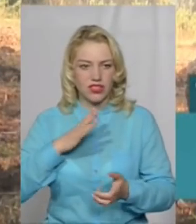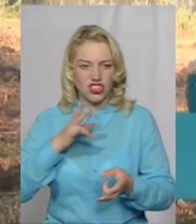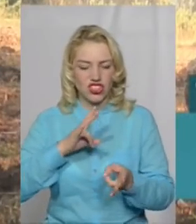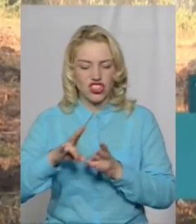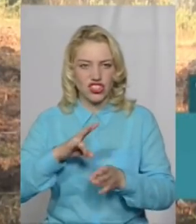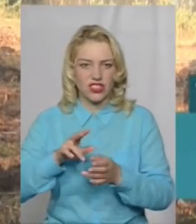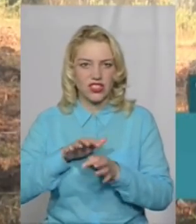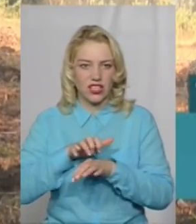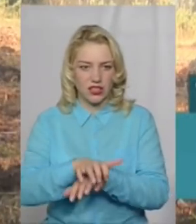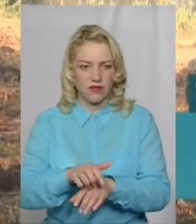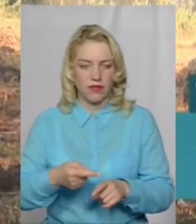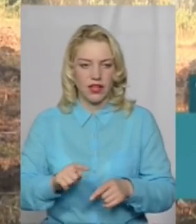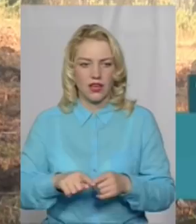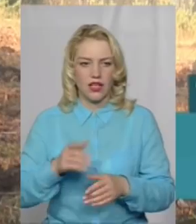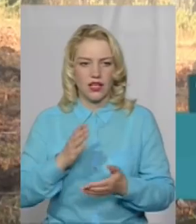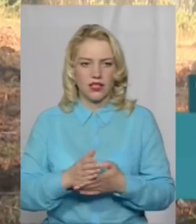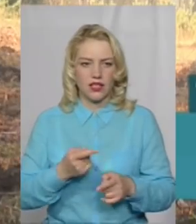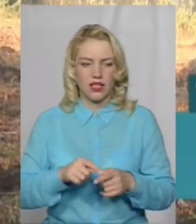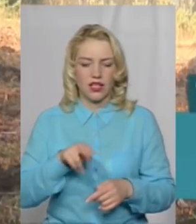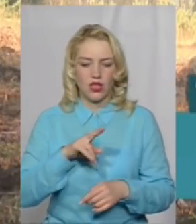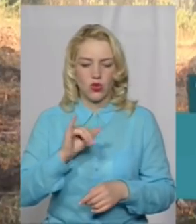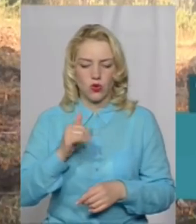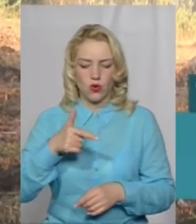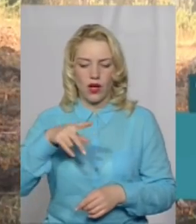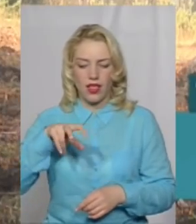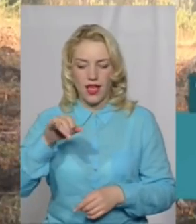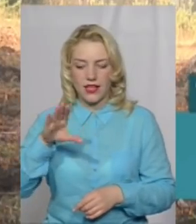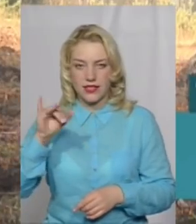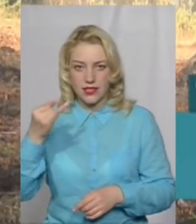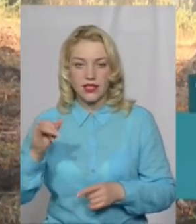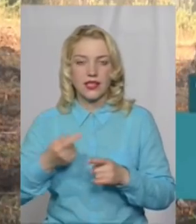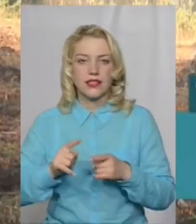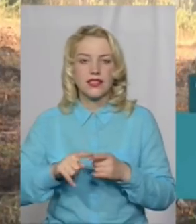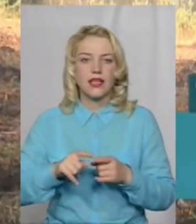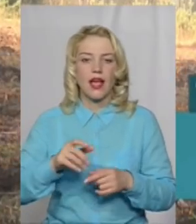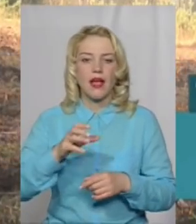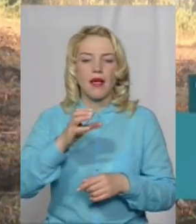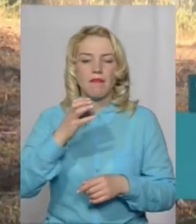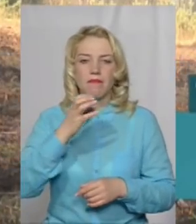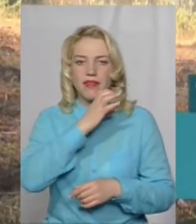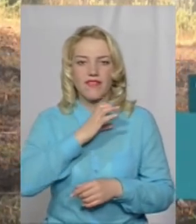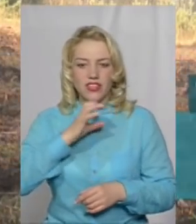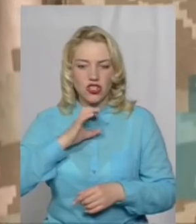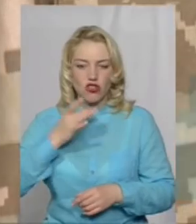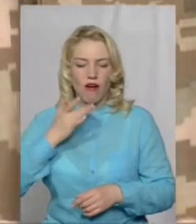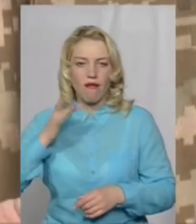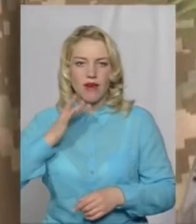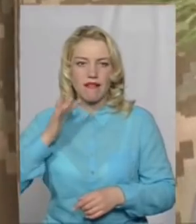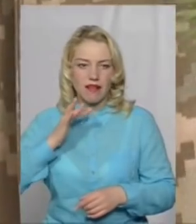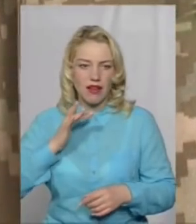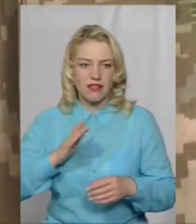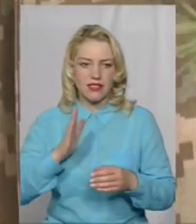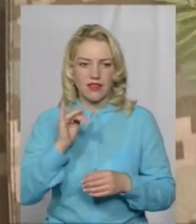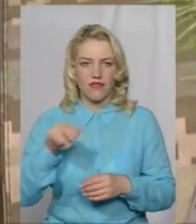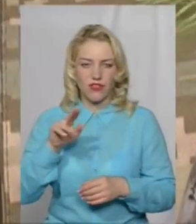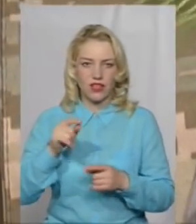оце псевдоцуга мензіса дугласія, це північноамериканський вид, який на в себе на території Північної Америки